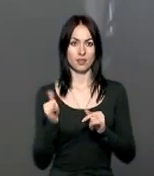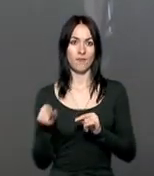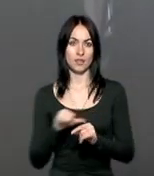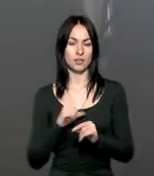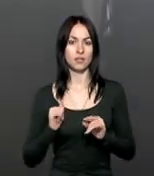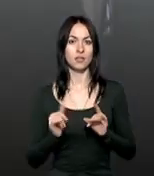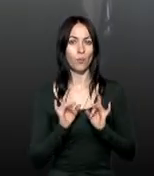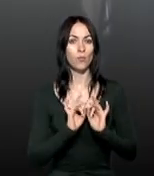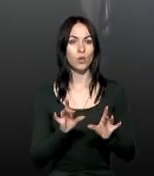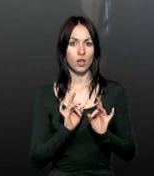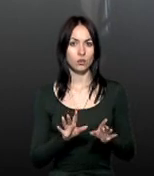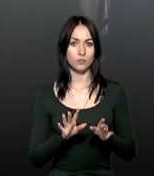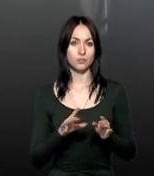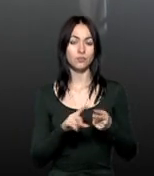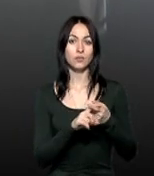даної події